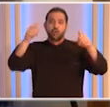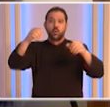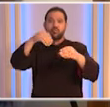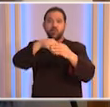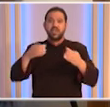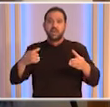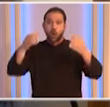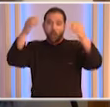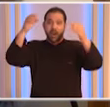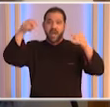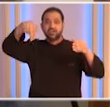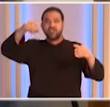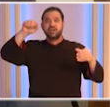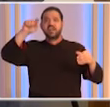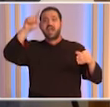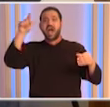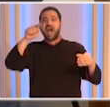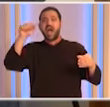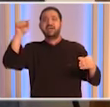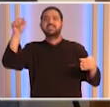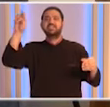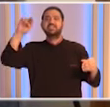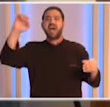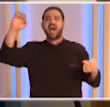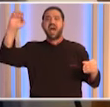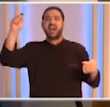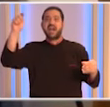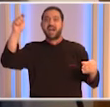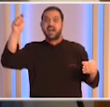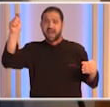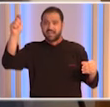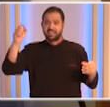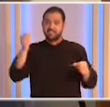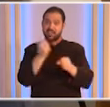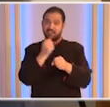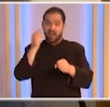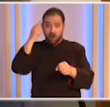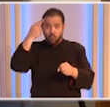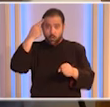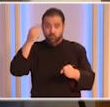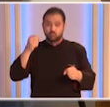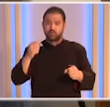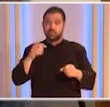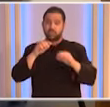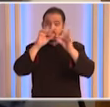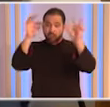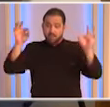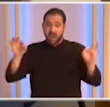să-i facă cunoscut planul din veșnicie al economiei lui Dumnezeu privind mântuirea neamului omenesc,